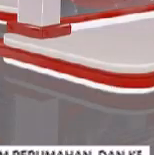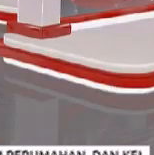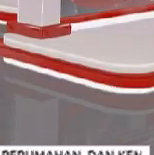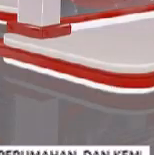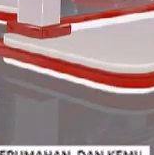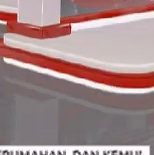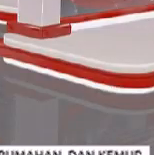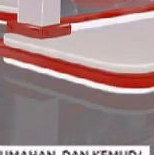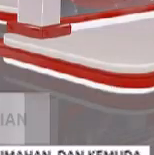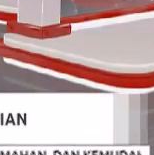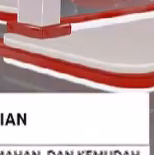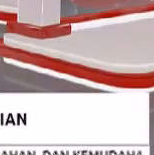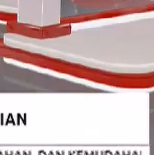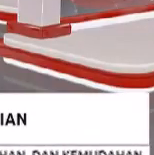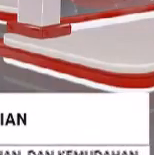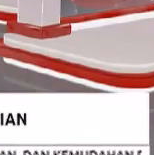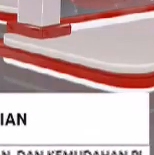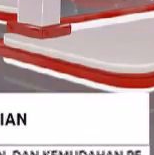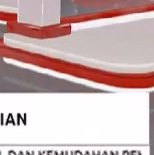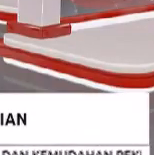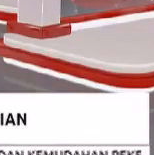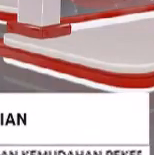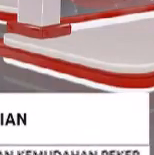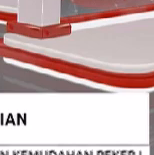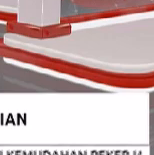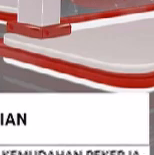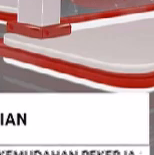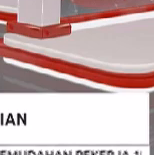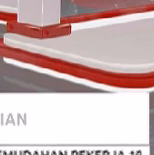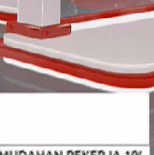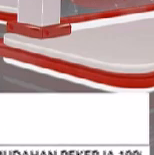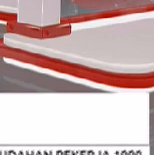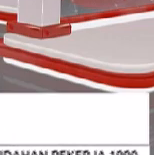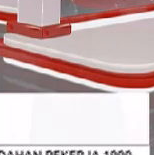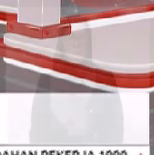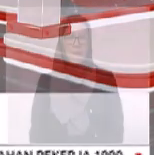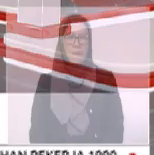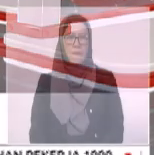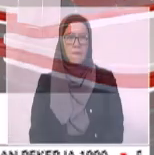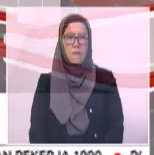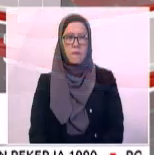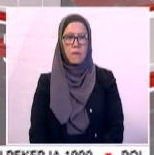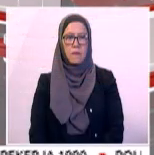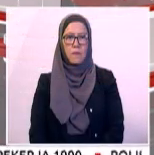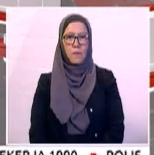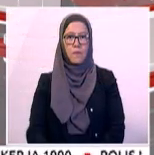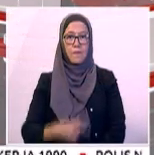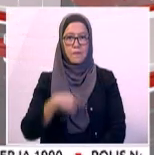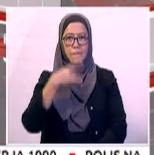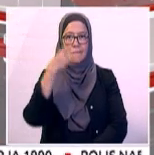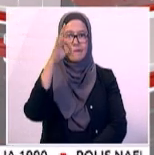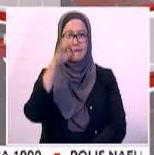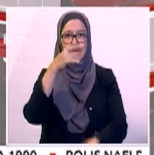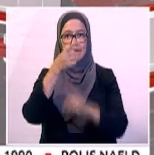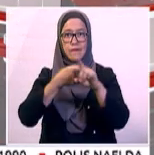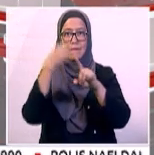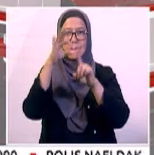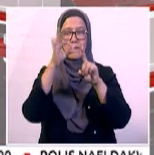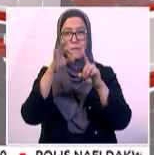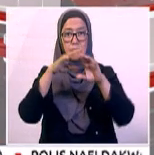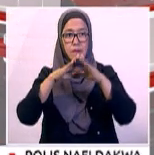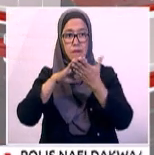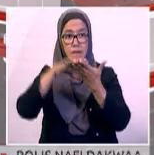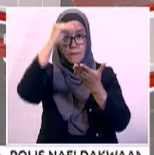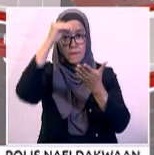Assalamualaikum, salam sejahtera. Saya Indira Rizal Rohadian. Dan saya Farhatul Lashati Osman. 18 daripada 19 penuntut Universiti Pertahanan